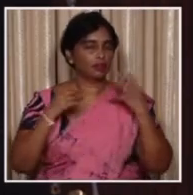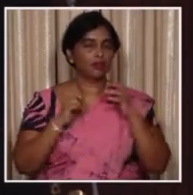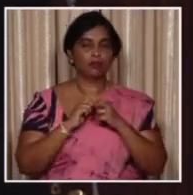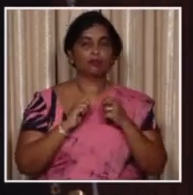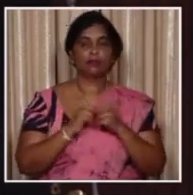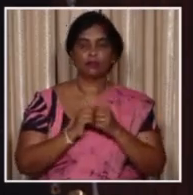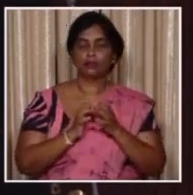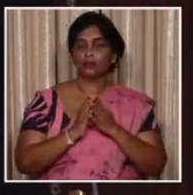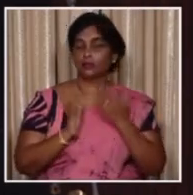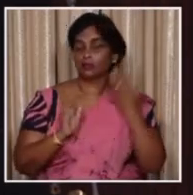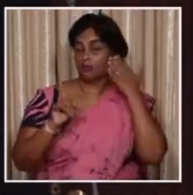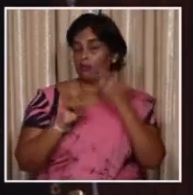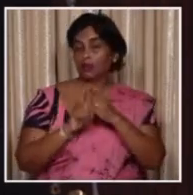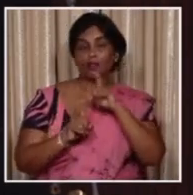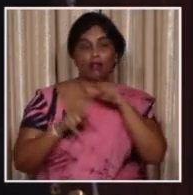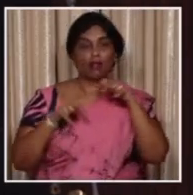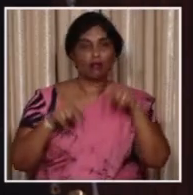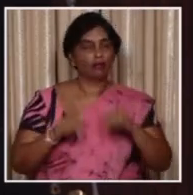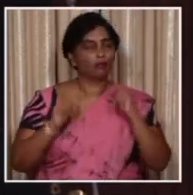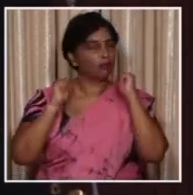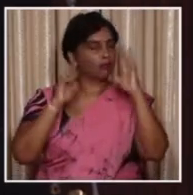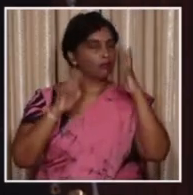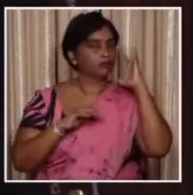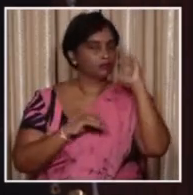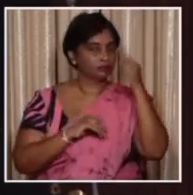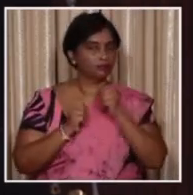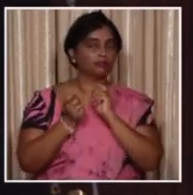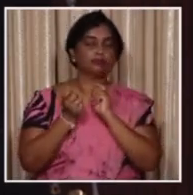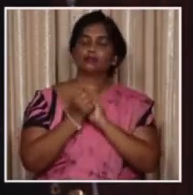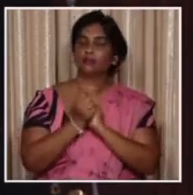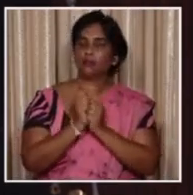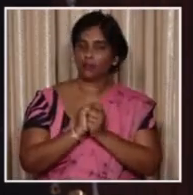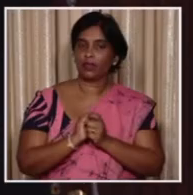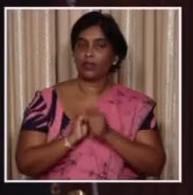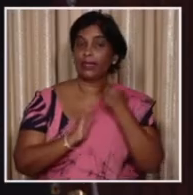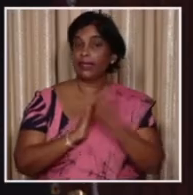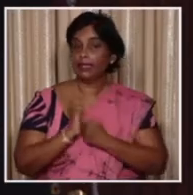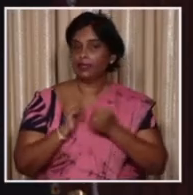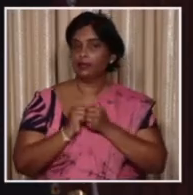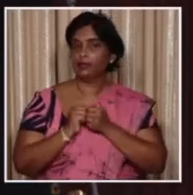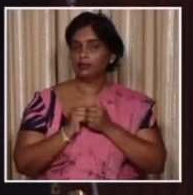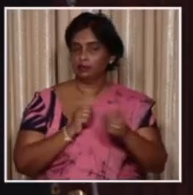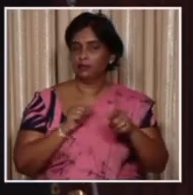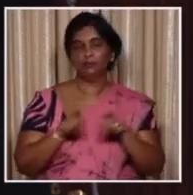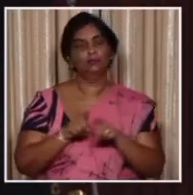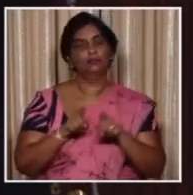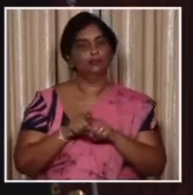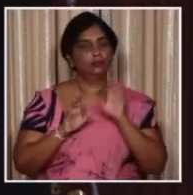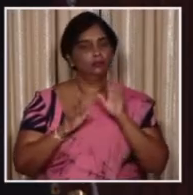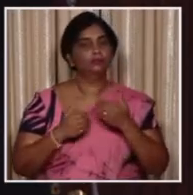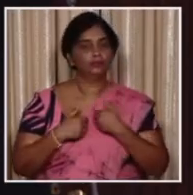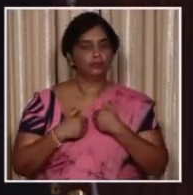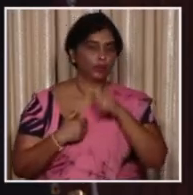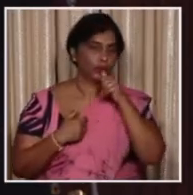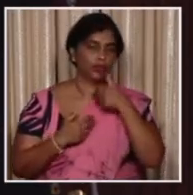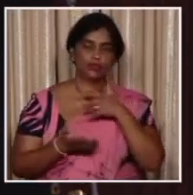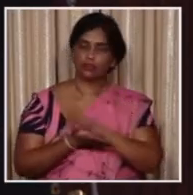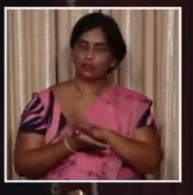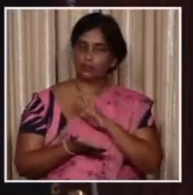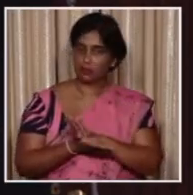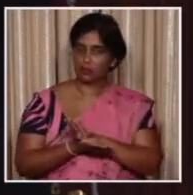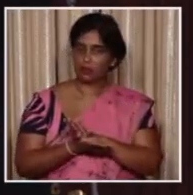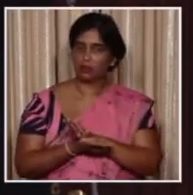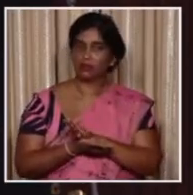අපි ගොඩනගපු දේවල් අද යථාර්ථයක් බවට පරිවර්තනය වෙමින් නීතිය ක්‍රියාත්මක වන තත්ත්වයට පත්වීම පිළිබඳව අපි එක පැත්තක සතුටටපත්